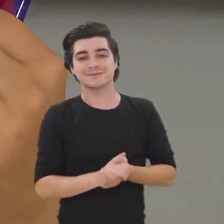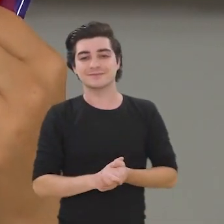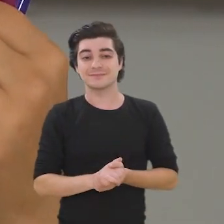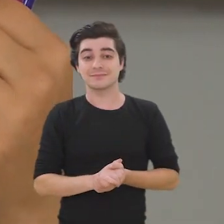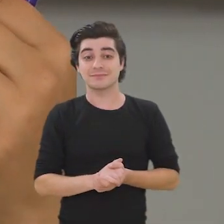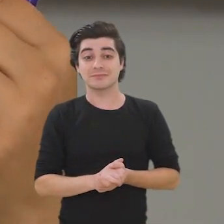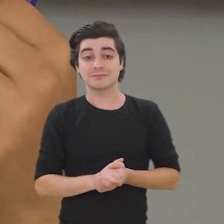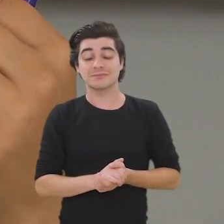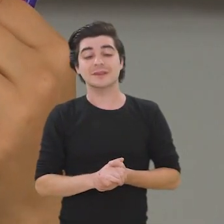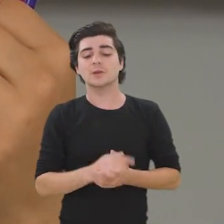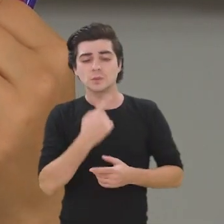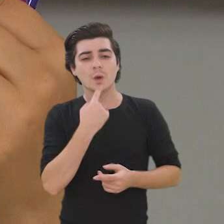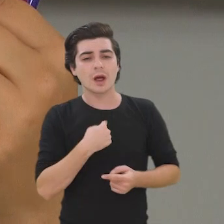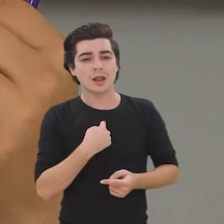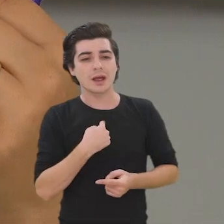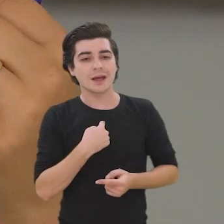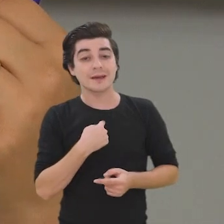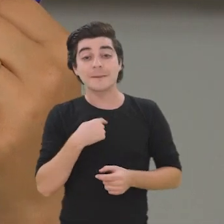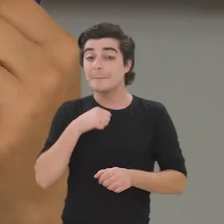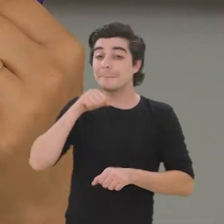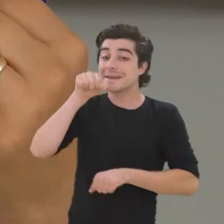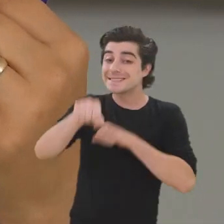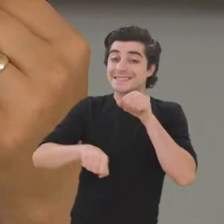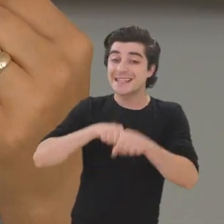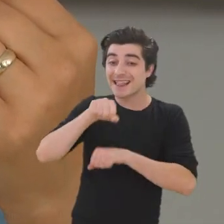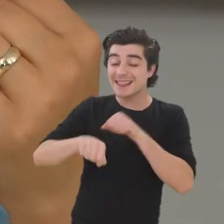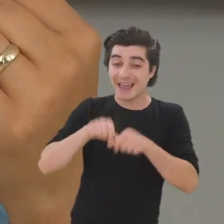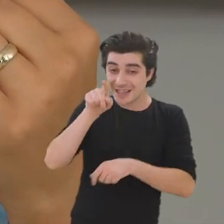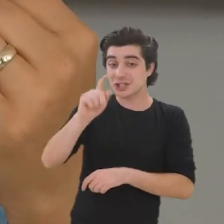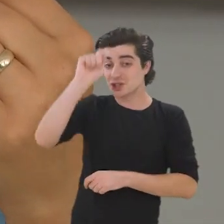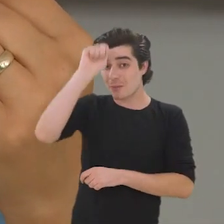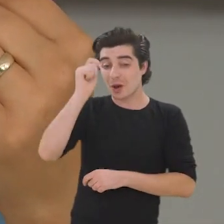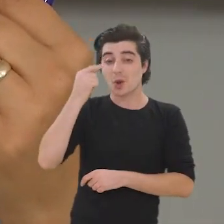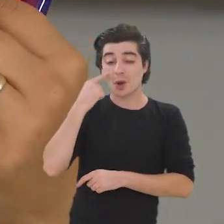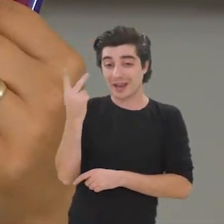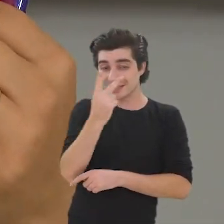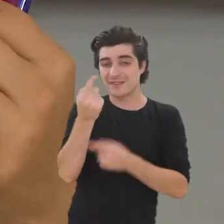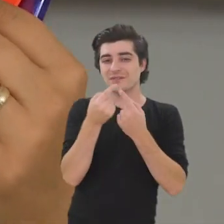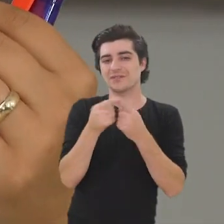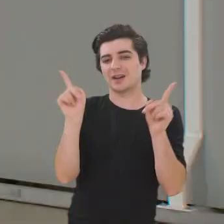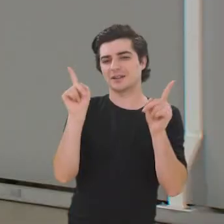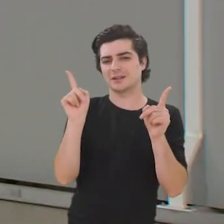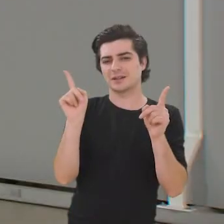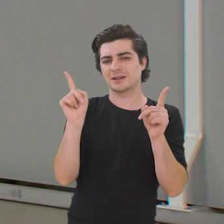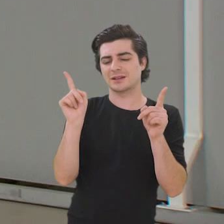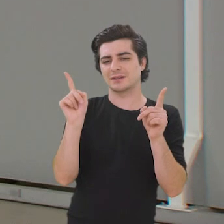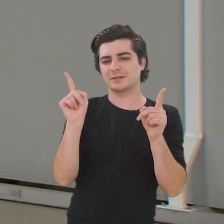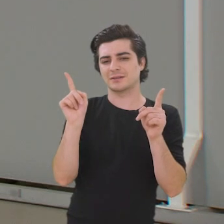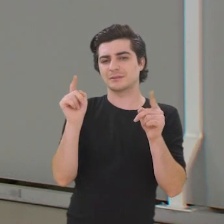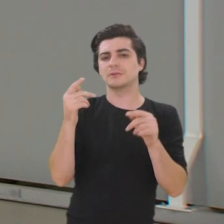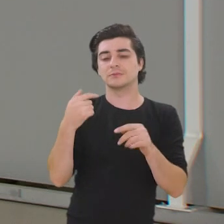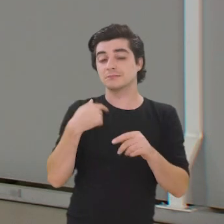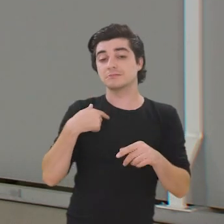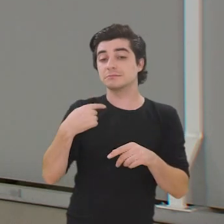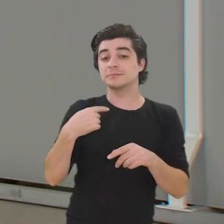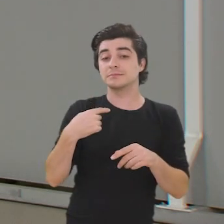işaretlesin. Söyler misin? Bisiklet şapkadan farklı. Harikasın.